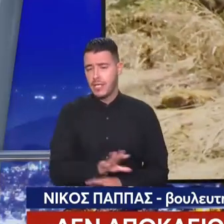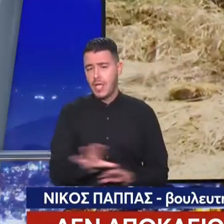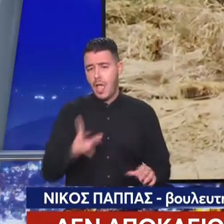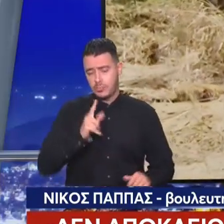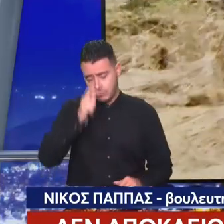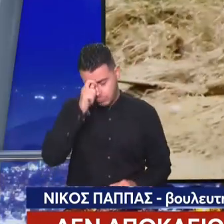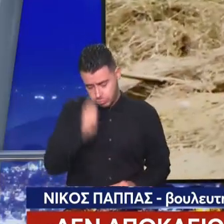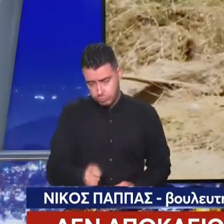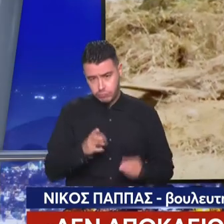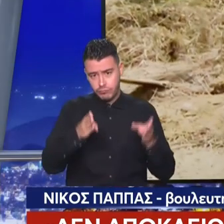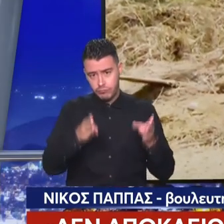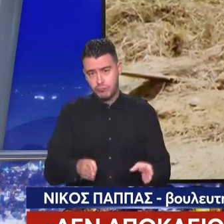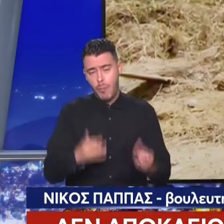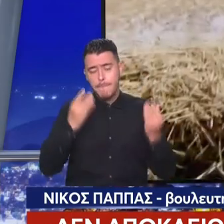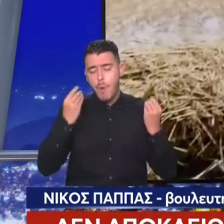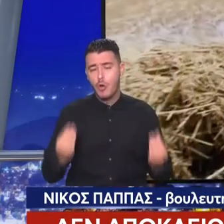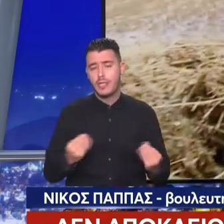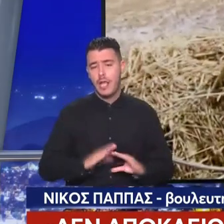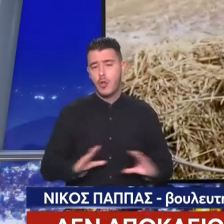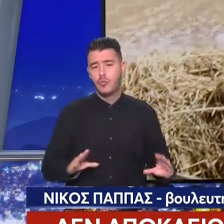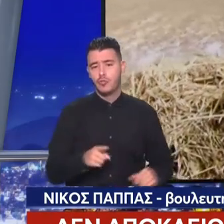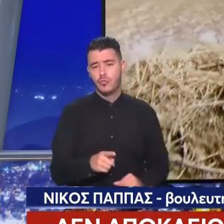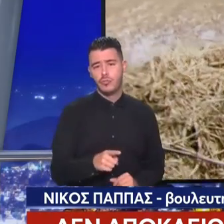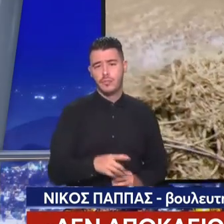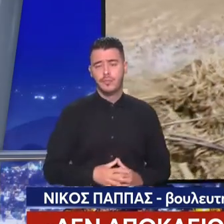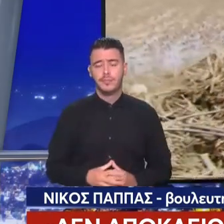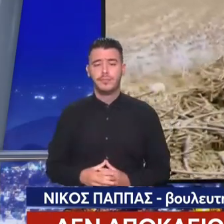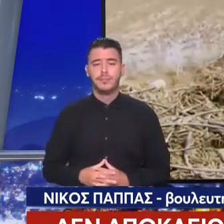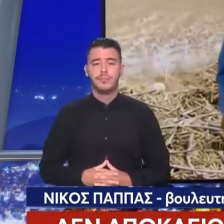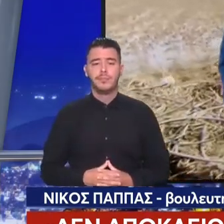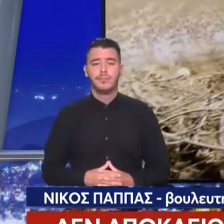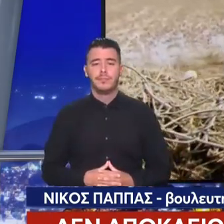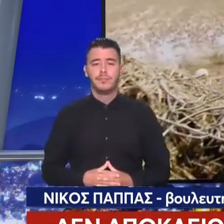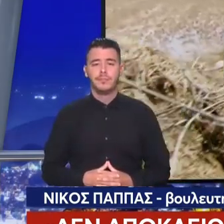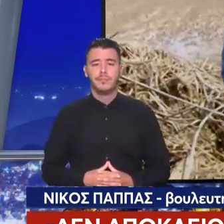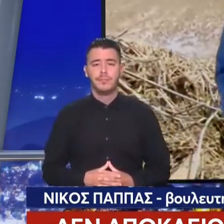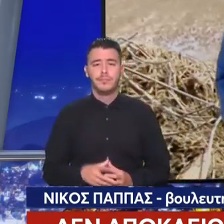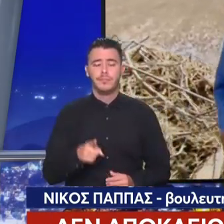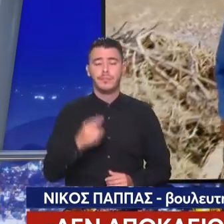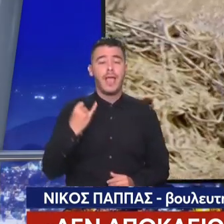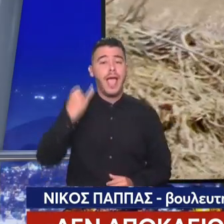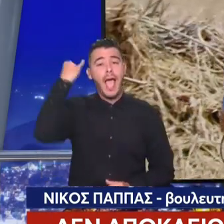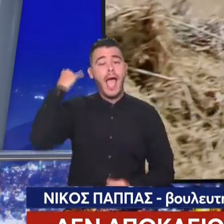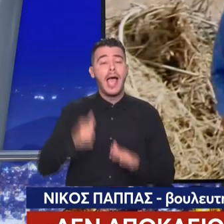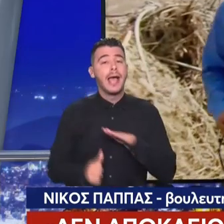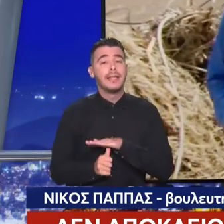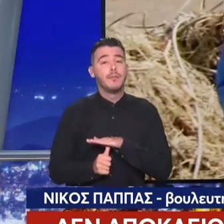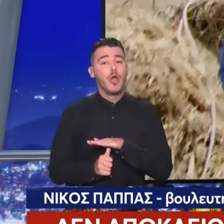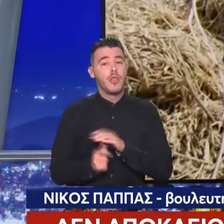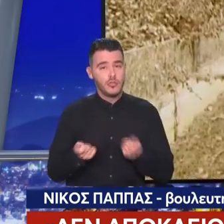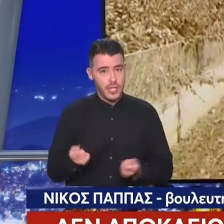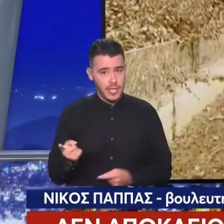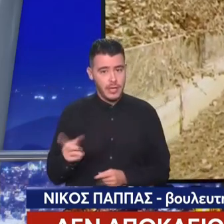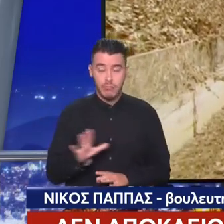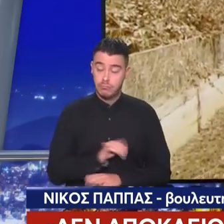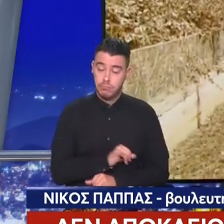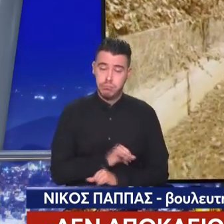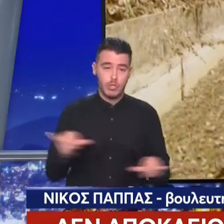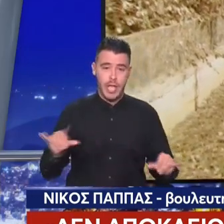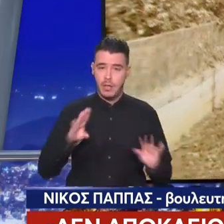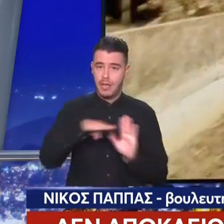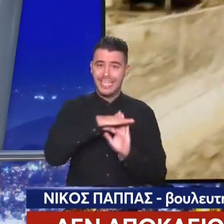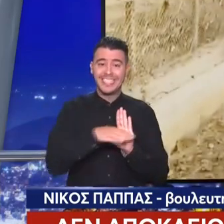άποψη. Αντιλαμβάνεστε κι εσείς όμως ότι ο νέος πρόεδρος. Θέση αντιπροέδρων στο κόμμα έχει... μπορεί να δημιουργηθεί από το συνέδριο. Δεν προβλέπεται. Από το καταστατικό δεν έχει υπάρξει καμία τέτοια